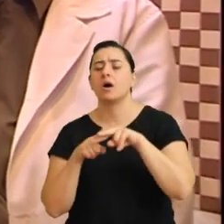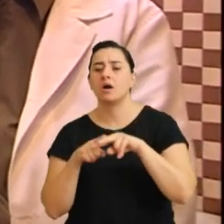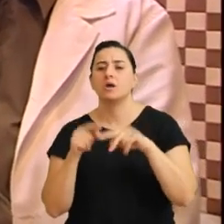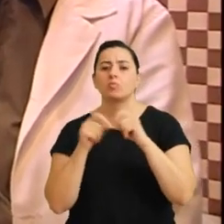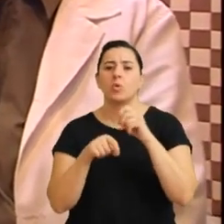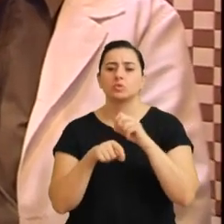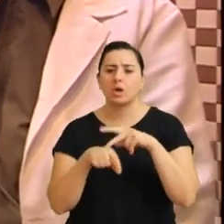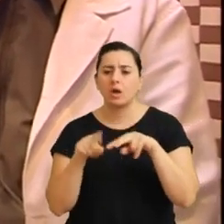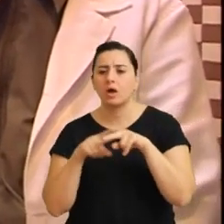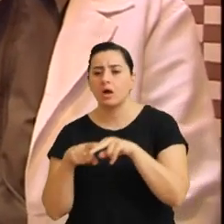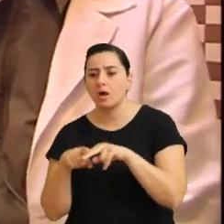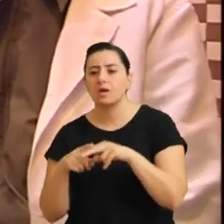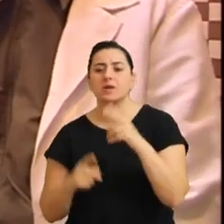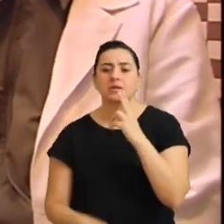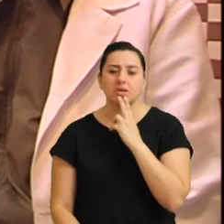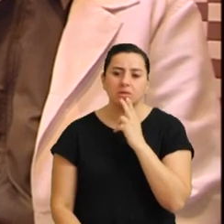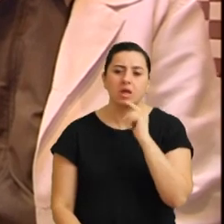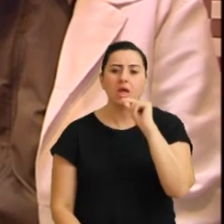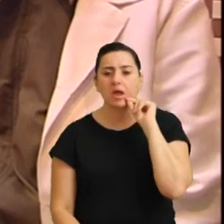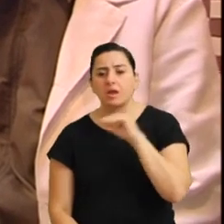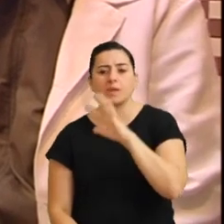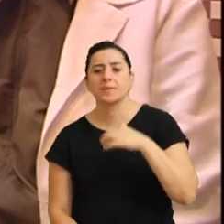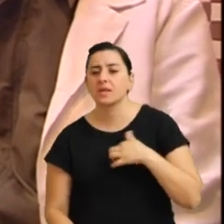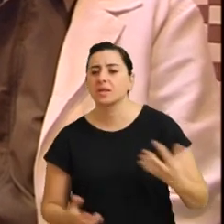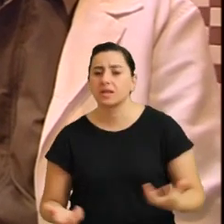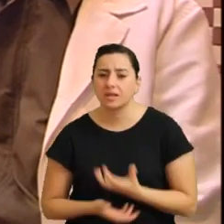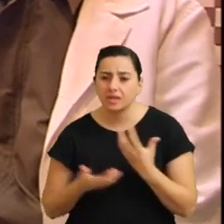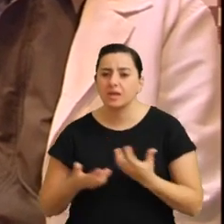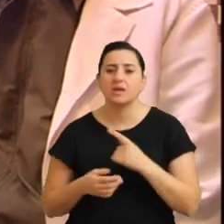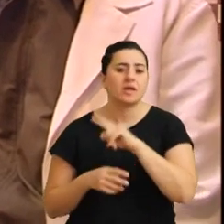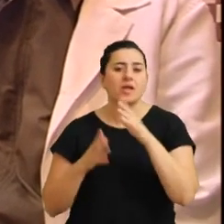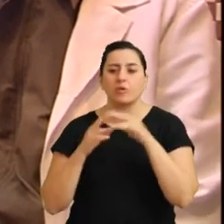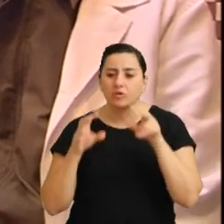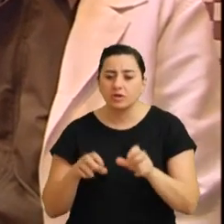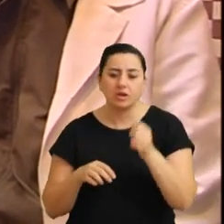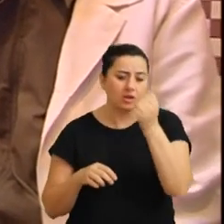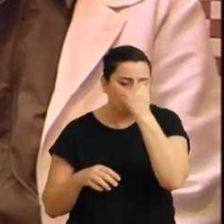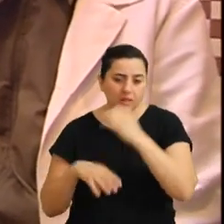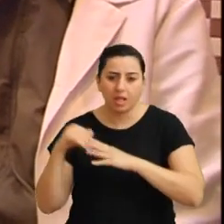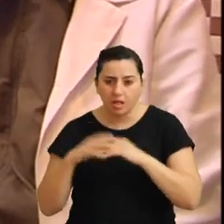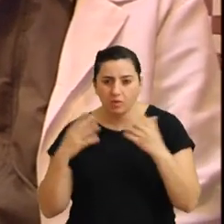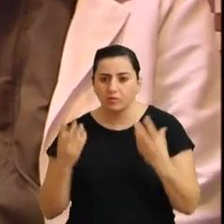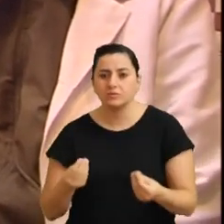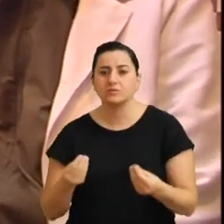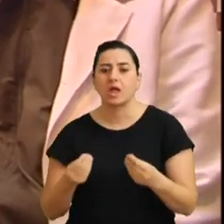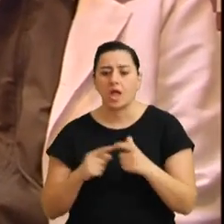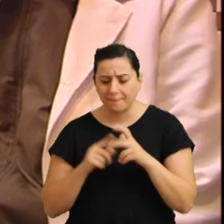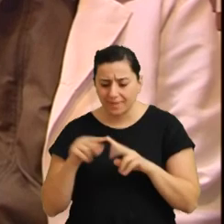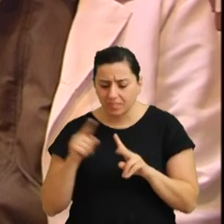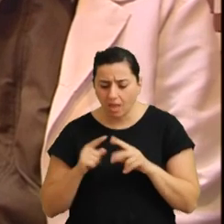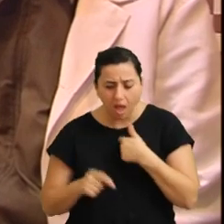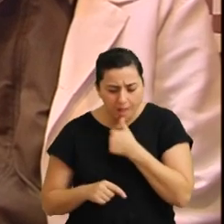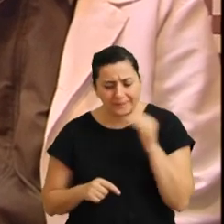Boza. Baylara, bayanlara, yüreği yananlara, cam önünde oturanlara, eli kana boyananlara. Emin abiniz